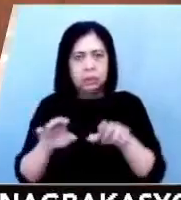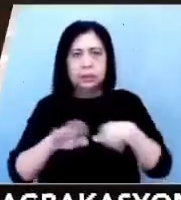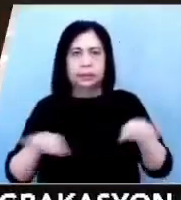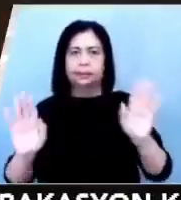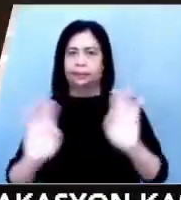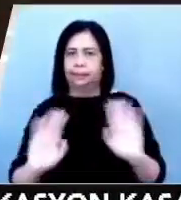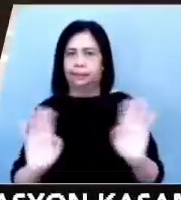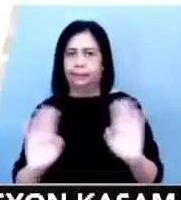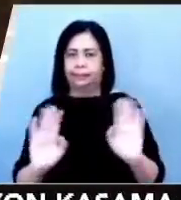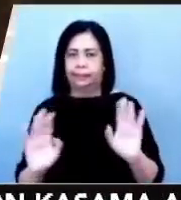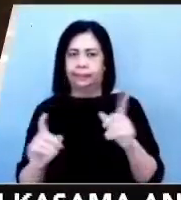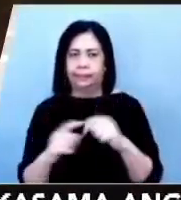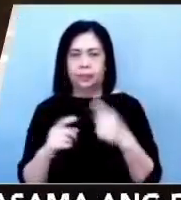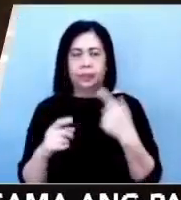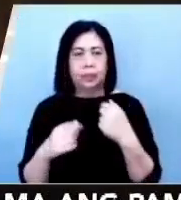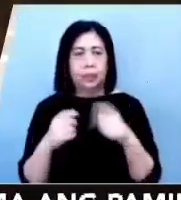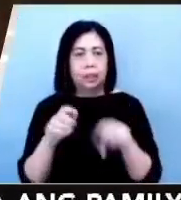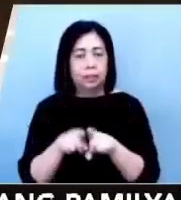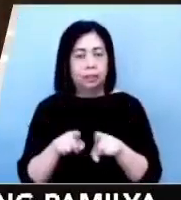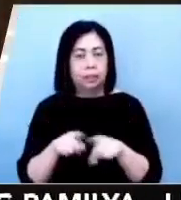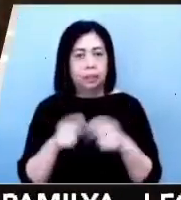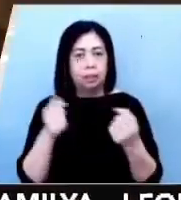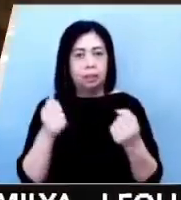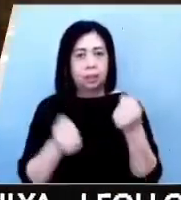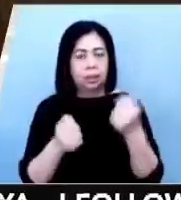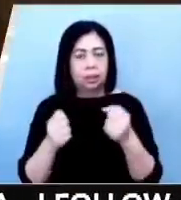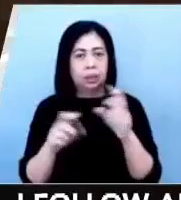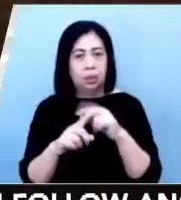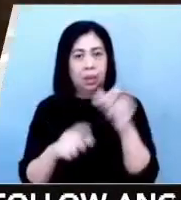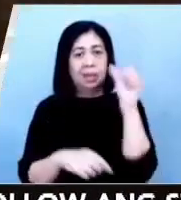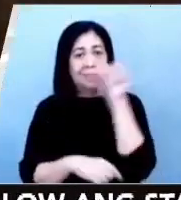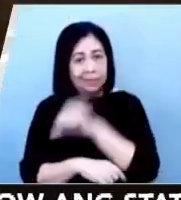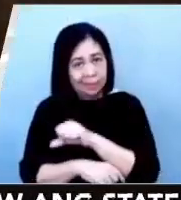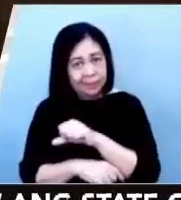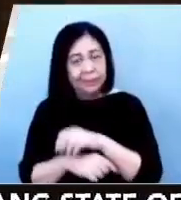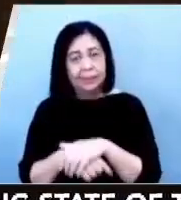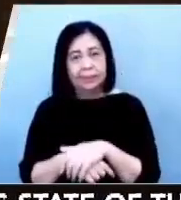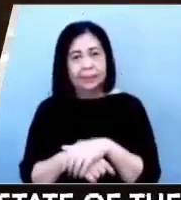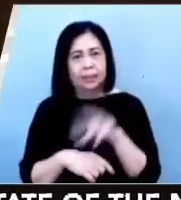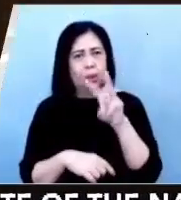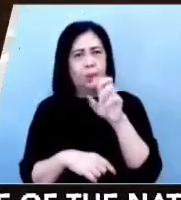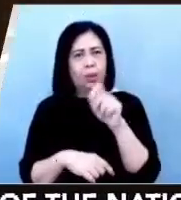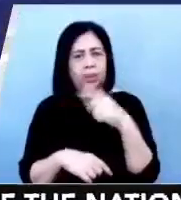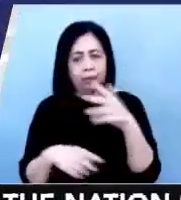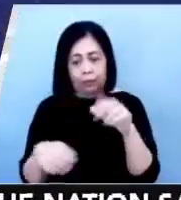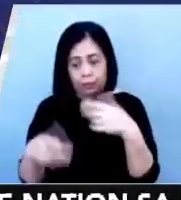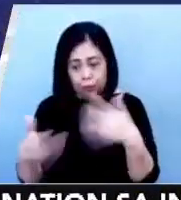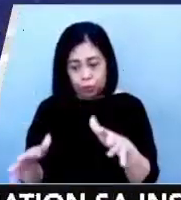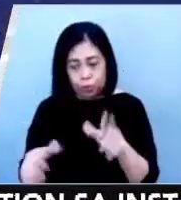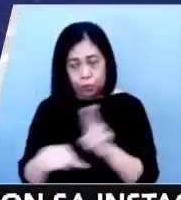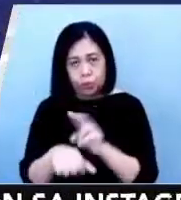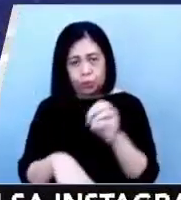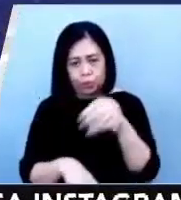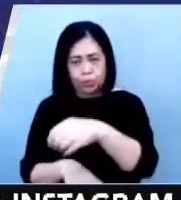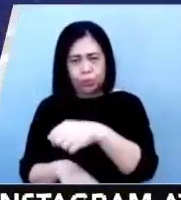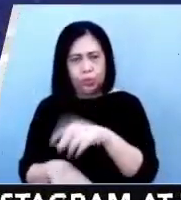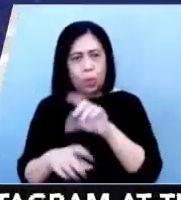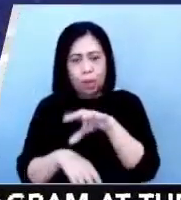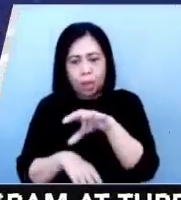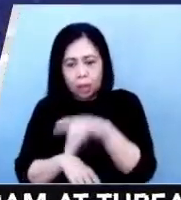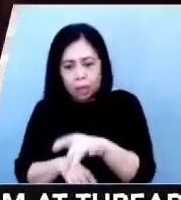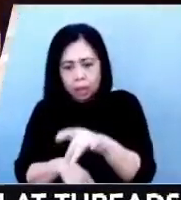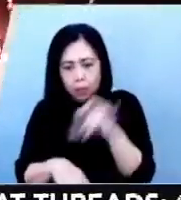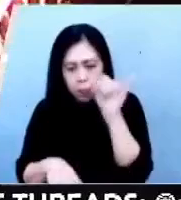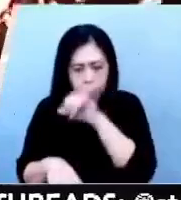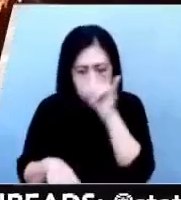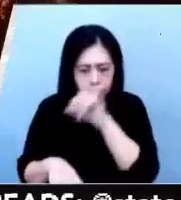sa pagmamaneho, huwag din itong partneran ng alak. Basain ang mga nagamit ng paputok at huwag na ring pulutin yung mga hindi